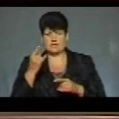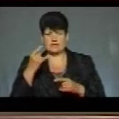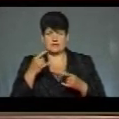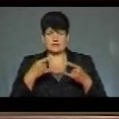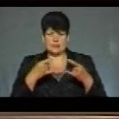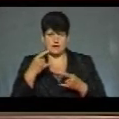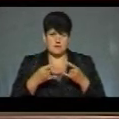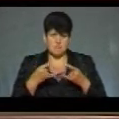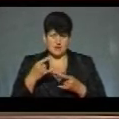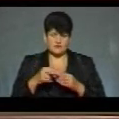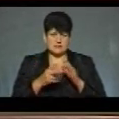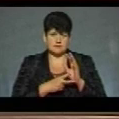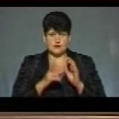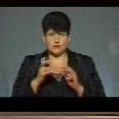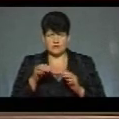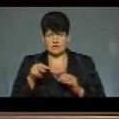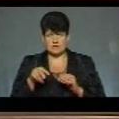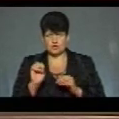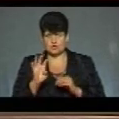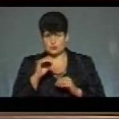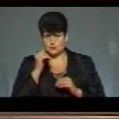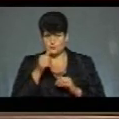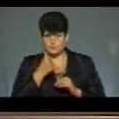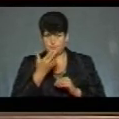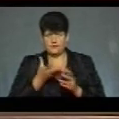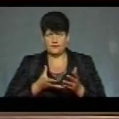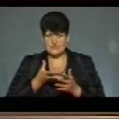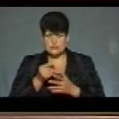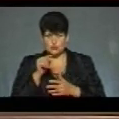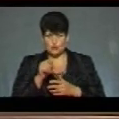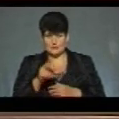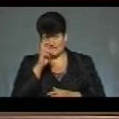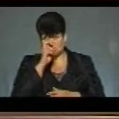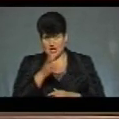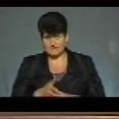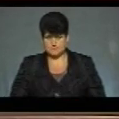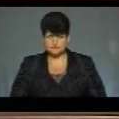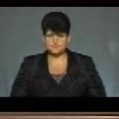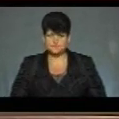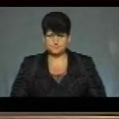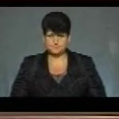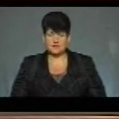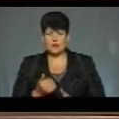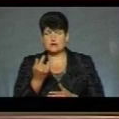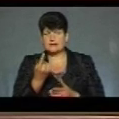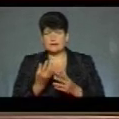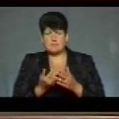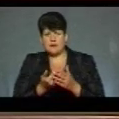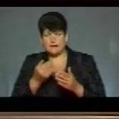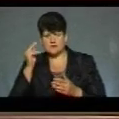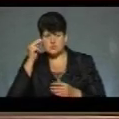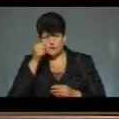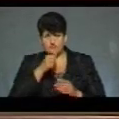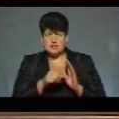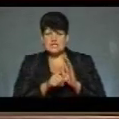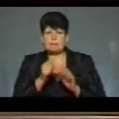України від 17 квітня 2014 року. Фінансує його держава. У переддень навчального року в 6